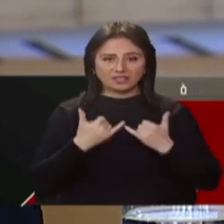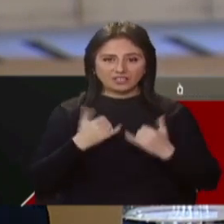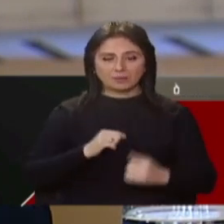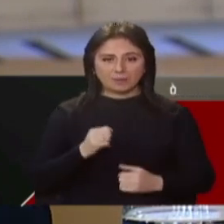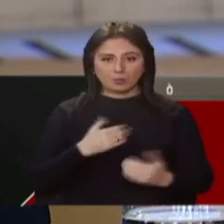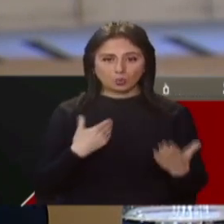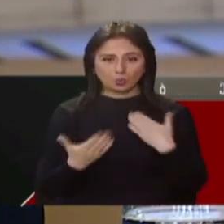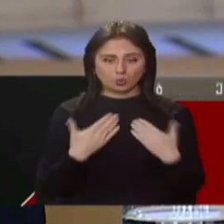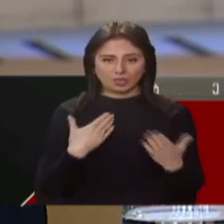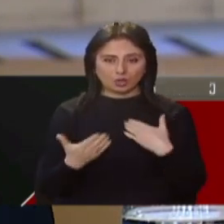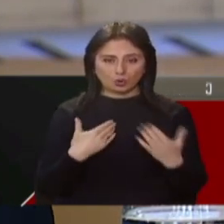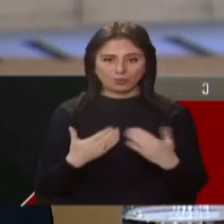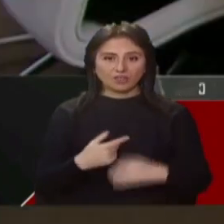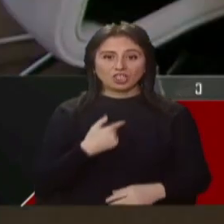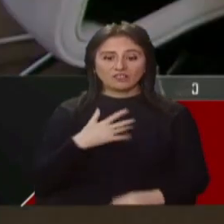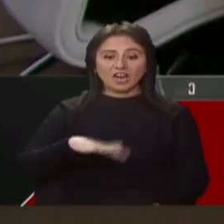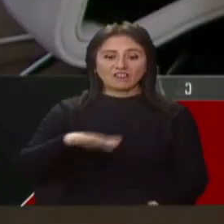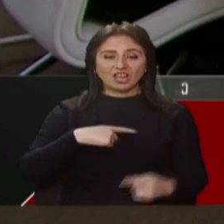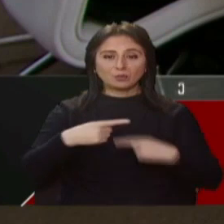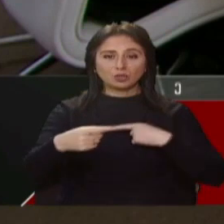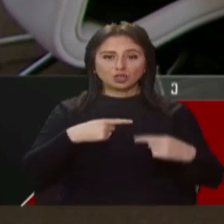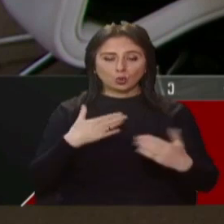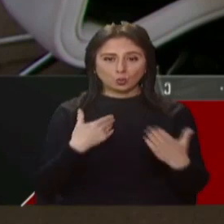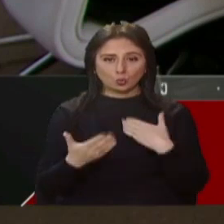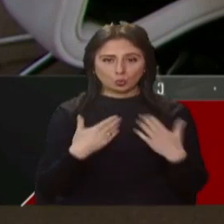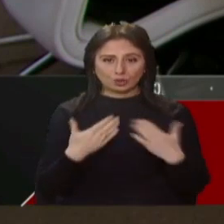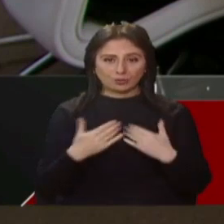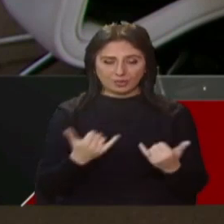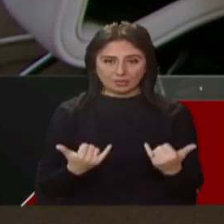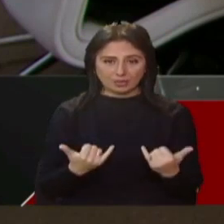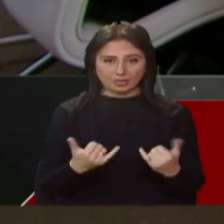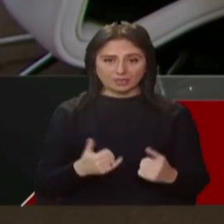მეგობრული ურთიერთობა. ჩვენს ქვეყნებს შორის ურთიერთობა